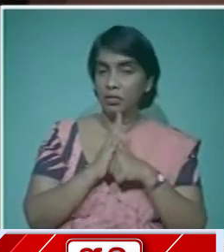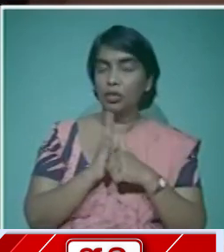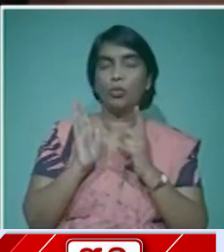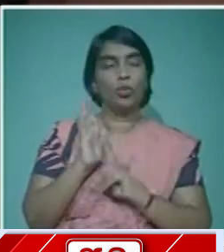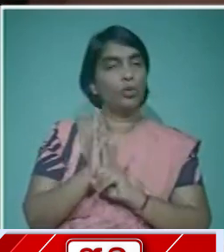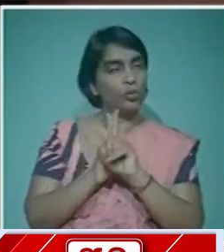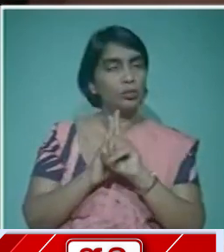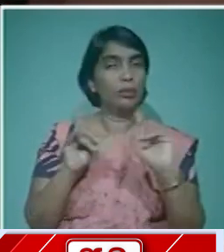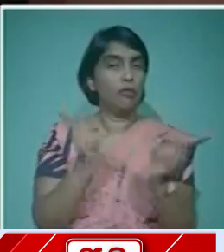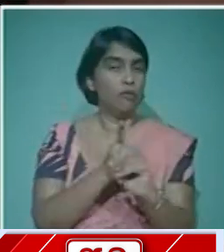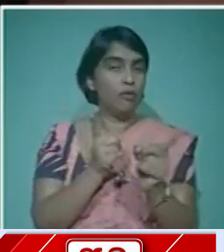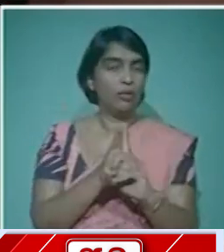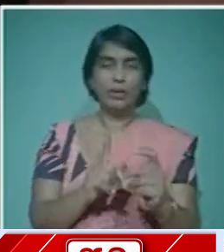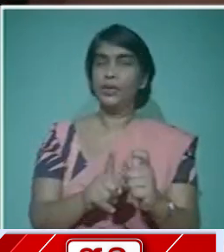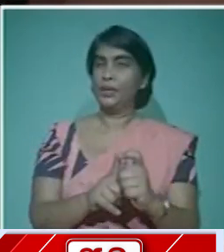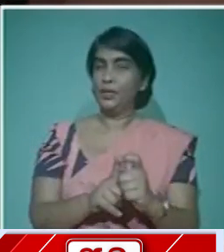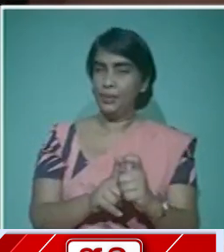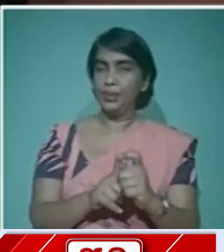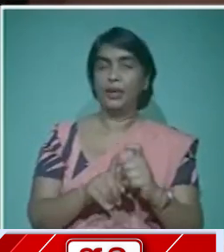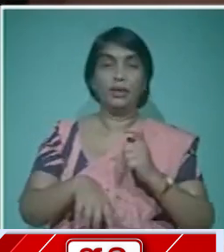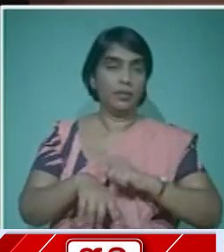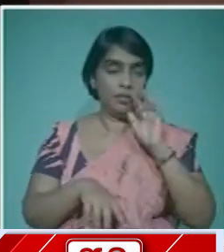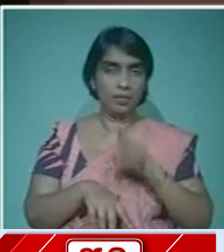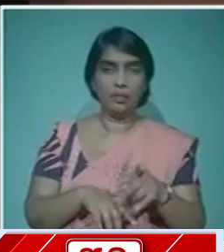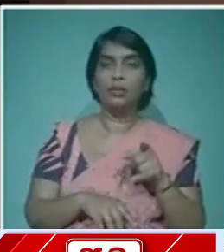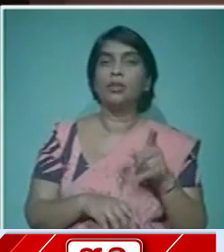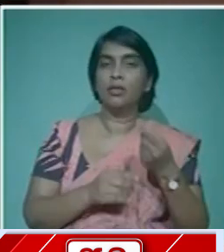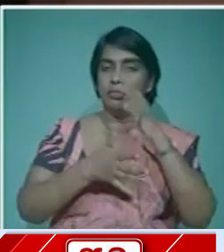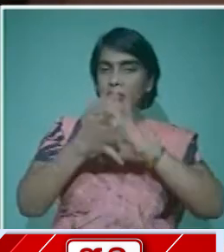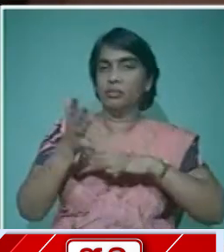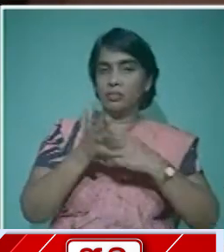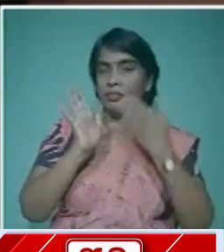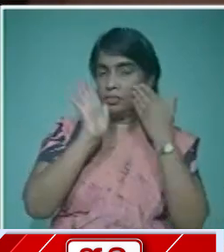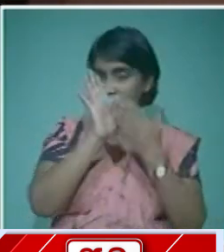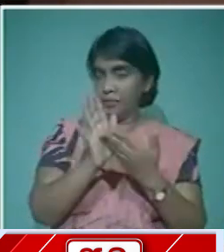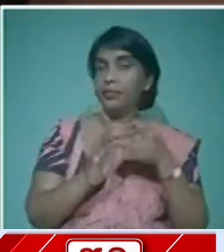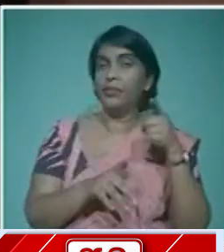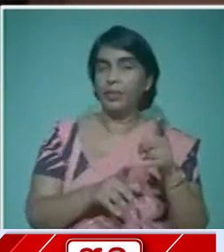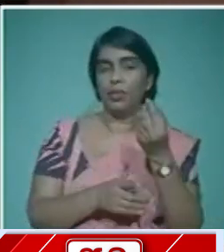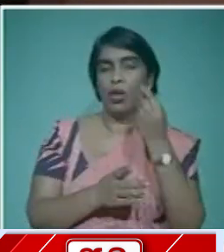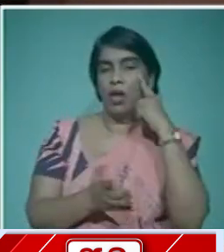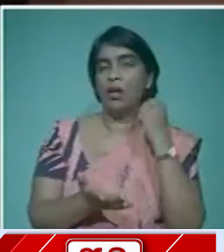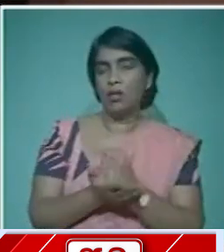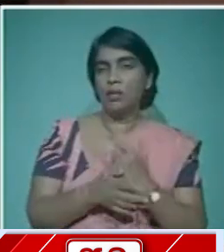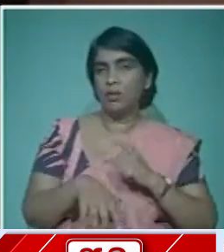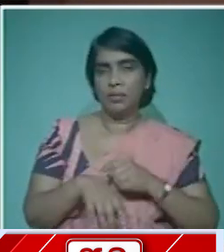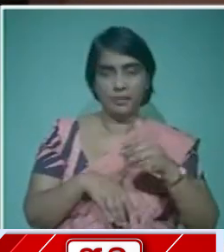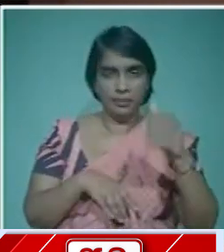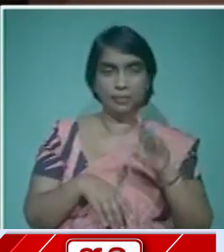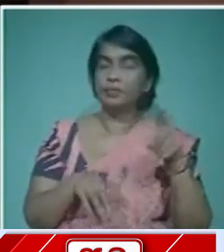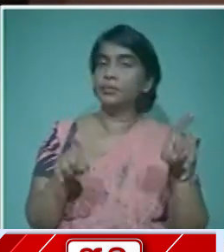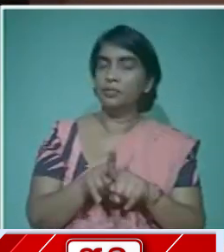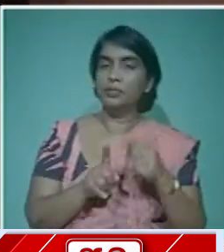උතුරේ කැරලි උච්චතම අවස්ථාවට ආපු වෙලාවක අයවැලේ කෙනෙක් ඉදිරිපත් කරන්න. ඒක ටිකක් අමාරු අසීරු අවස්ථාවක්. ඒ